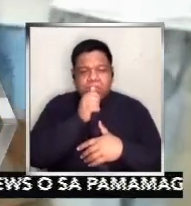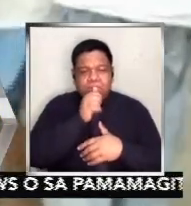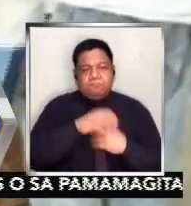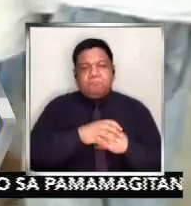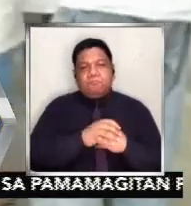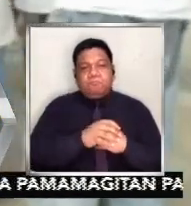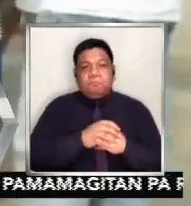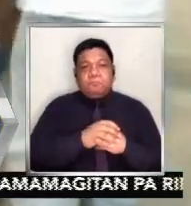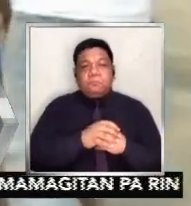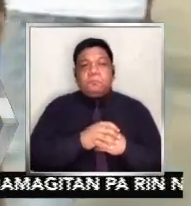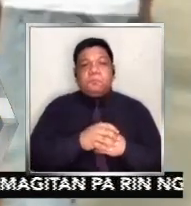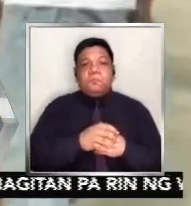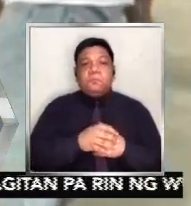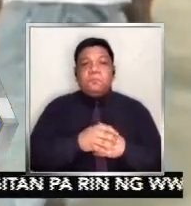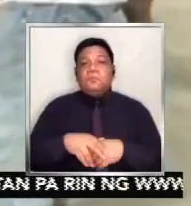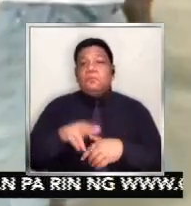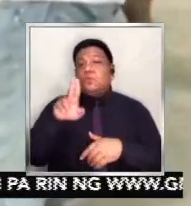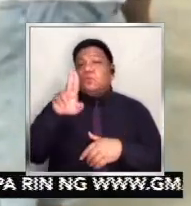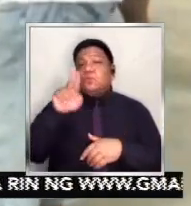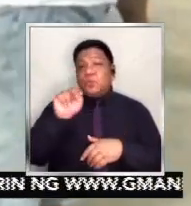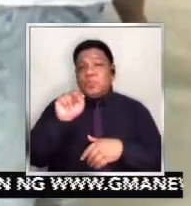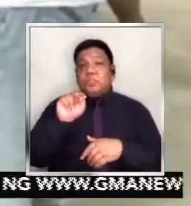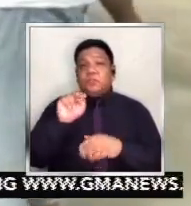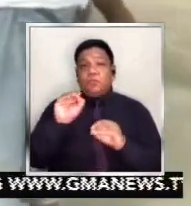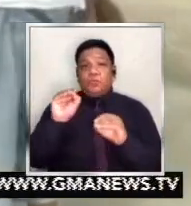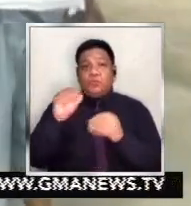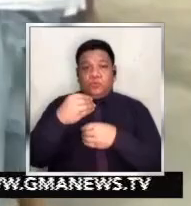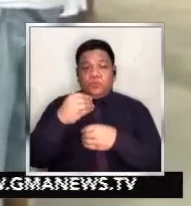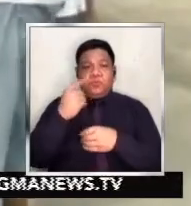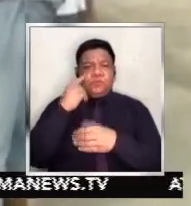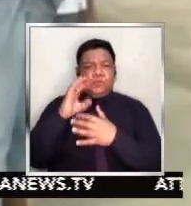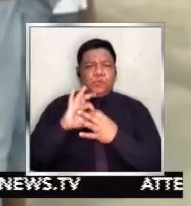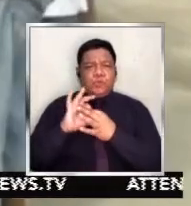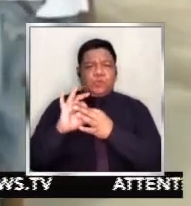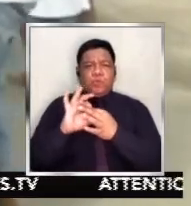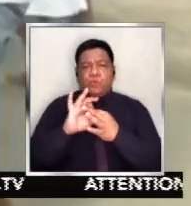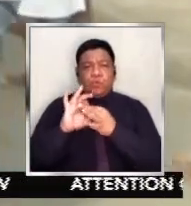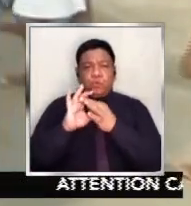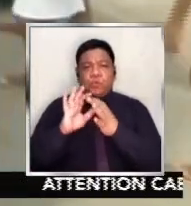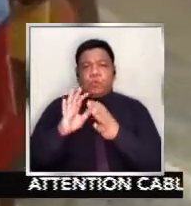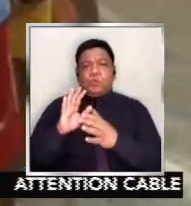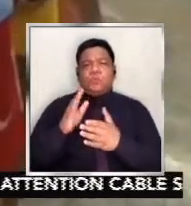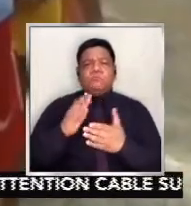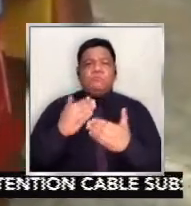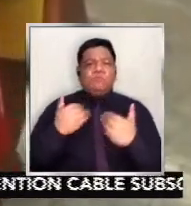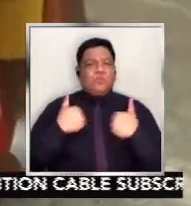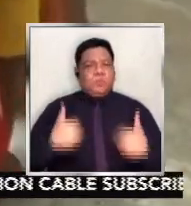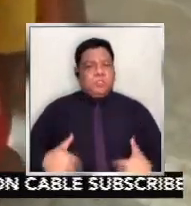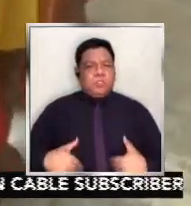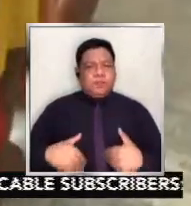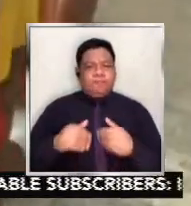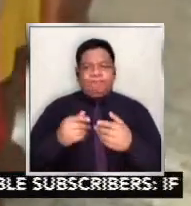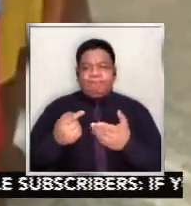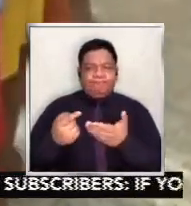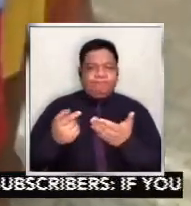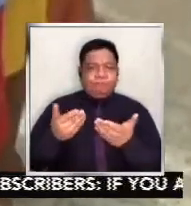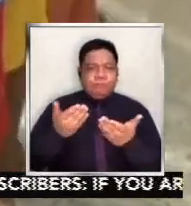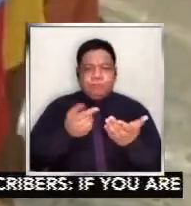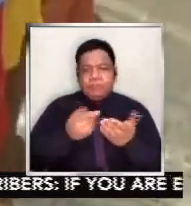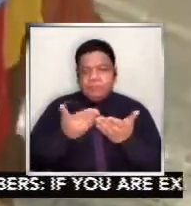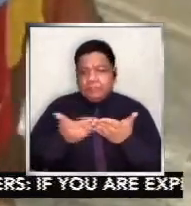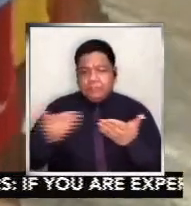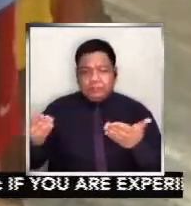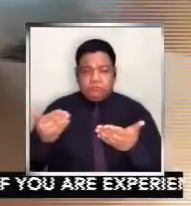Sa datos ng United Nations Office for the Coordination of Humanitarian Affairs, mahigit 700,000 bata